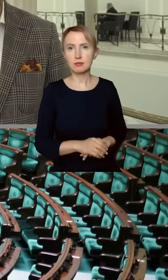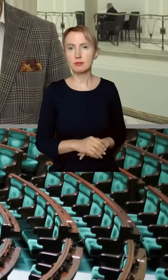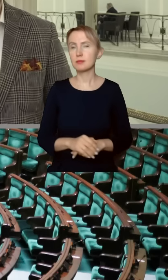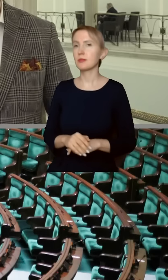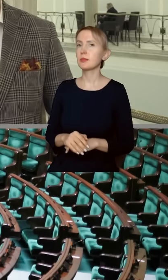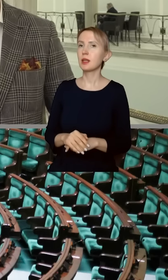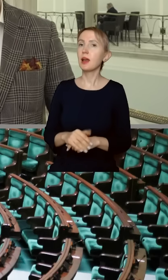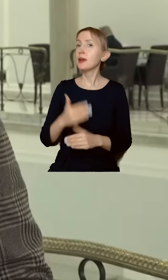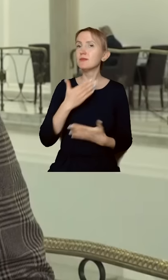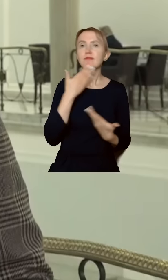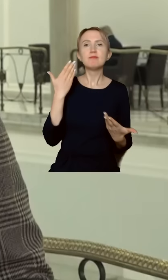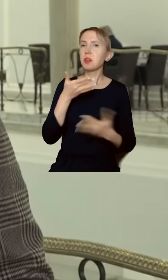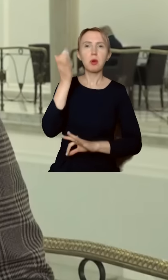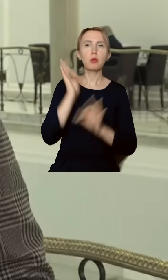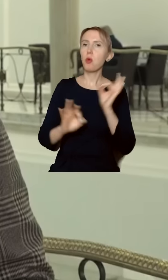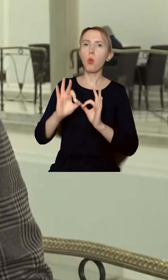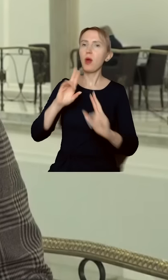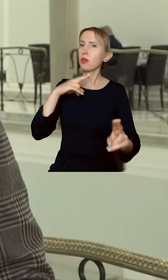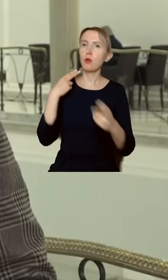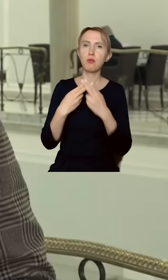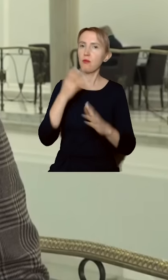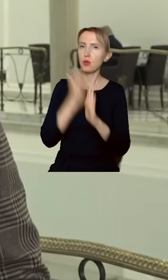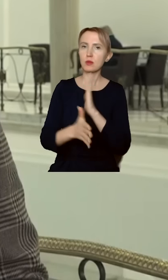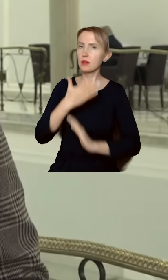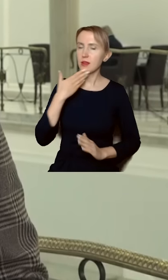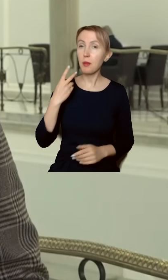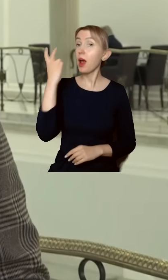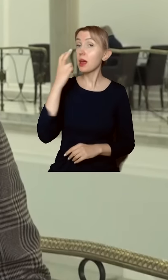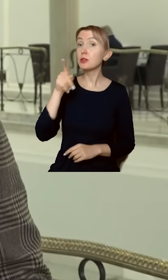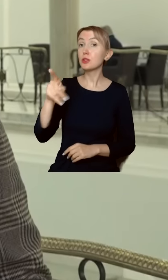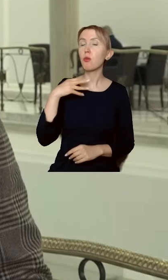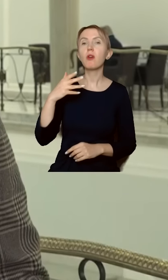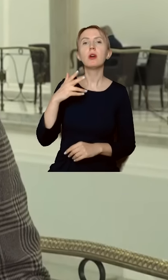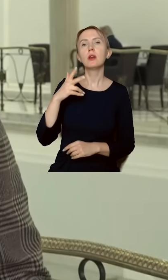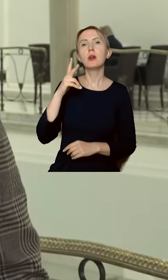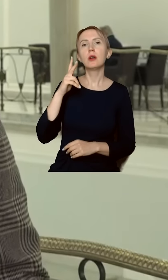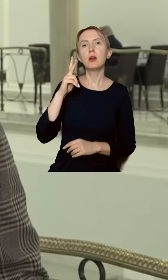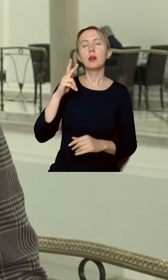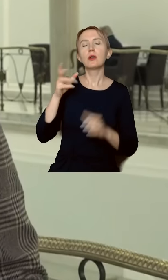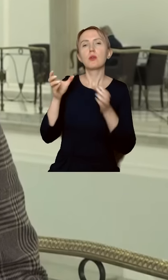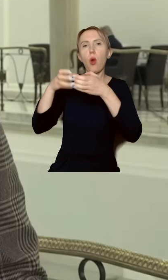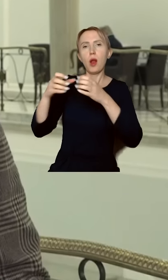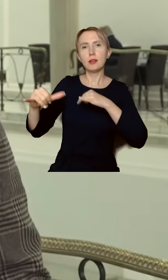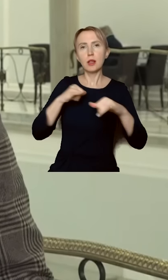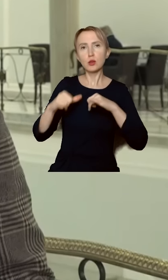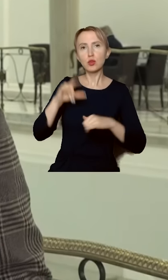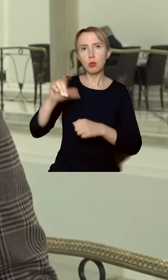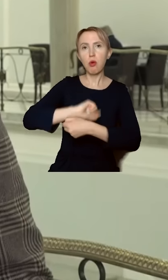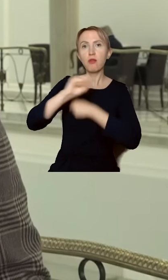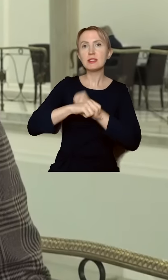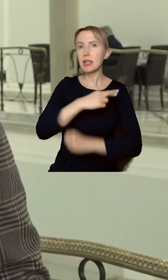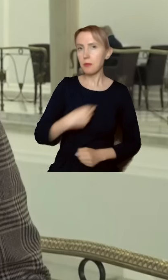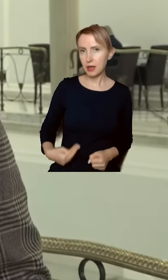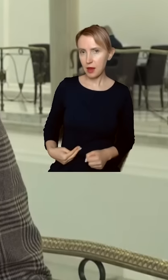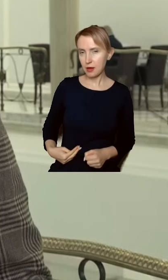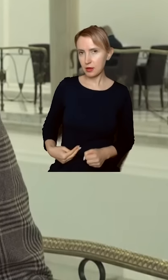mamy tej jasnej, konkretnej deklaracji, ale ciekawy głos pojawił się z koalicji rządzącej, bo wicepremier i